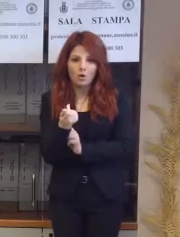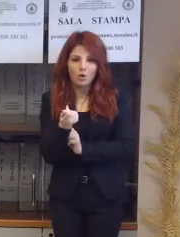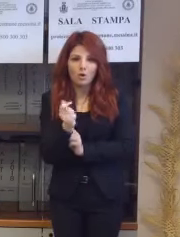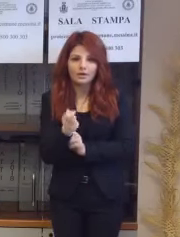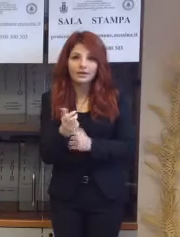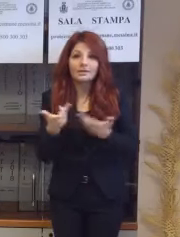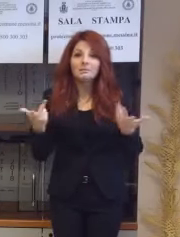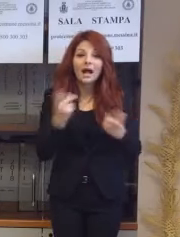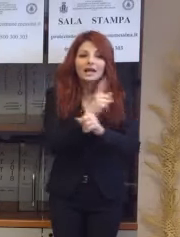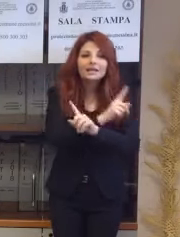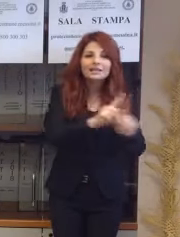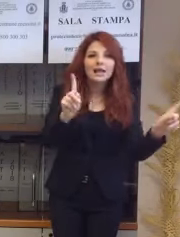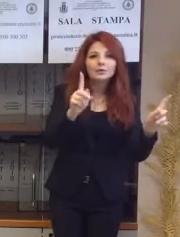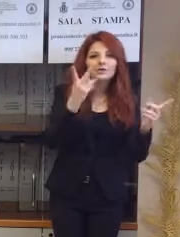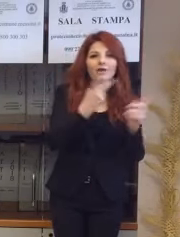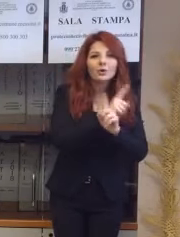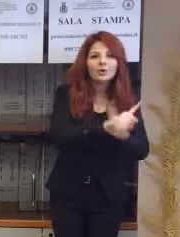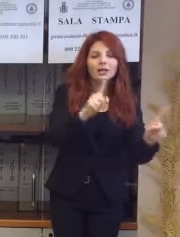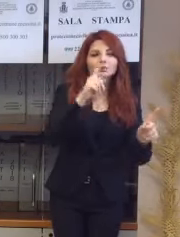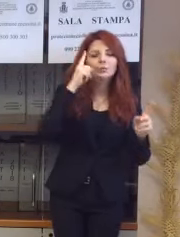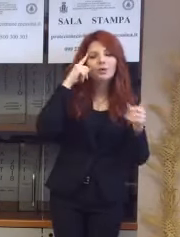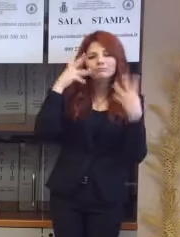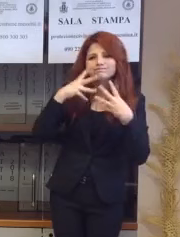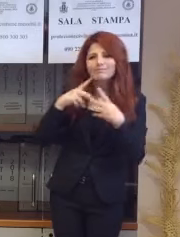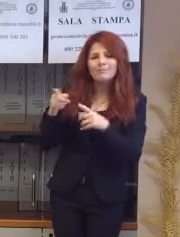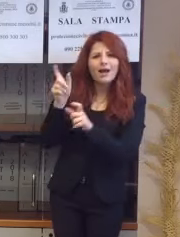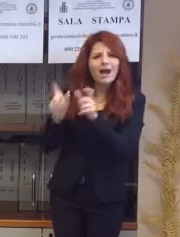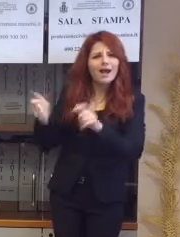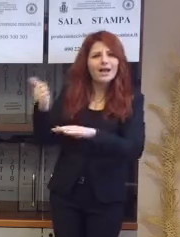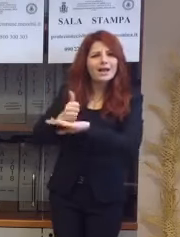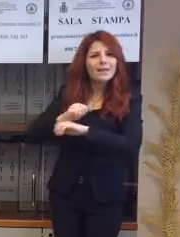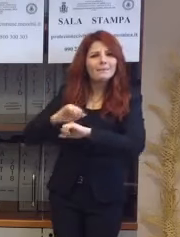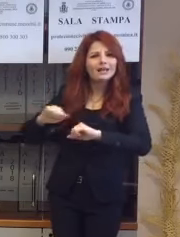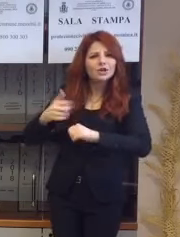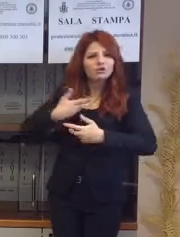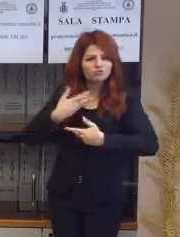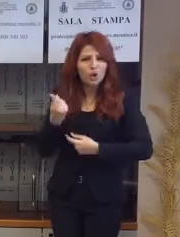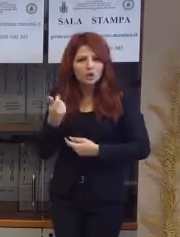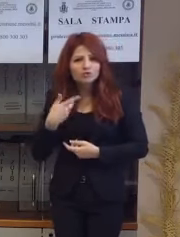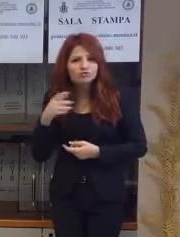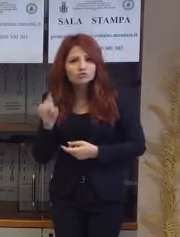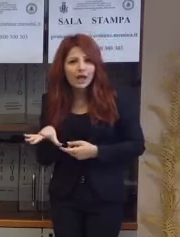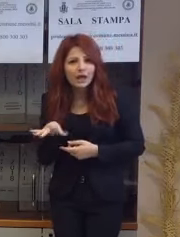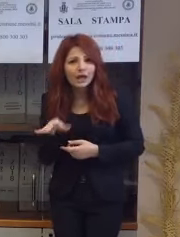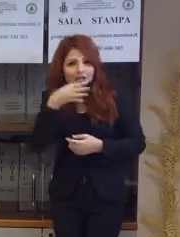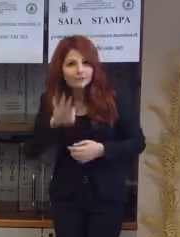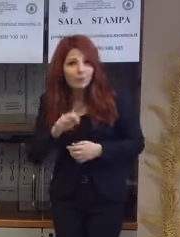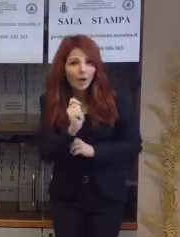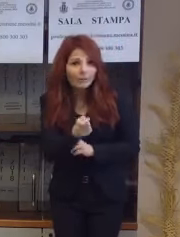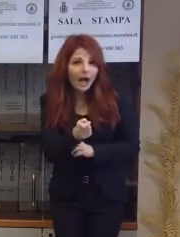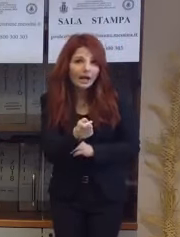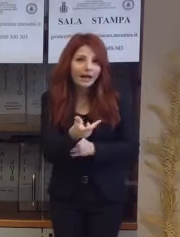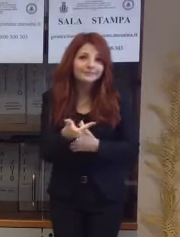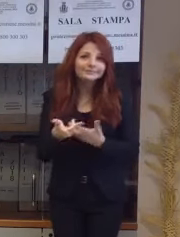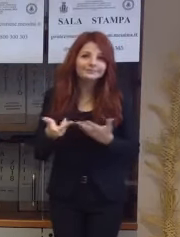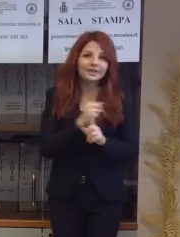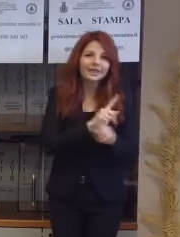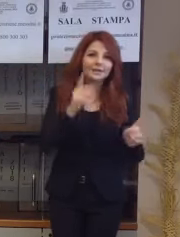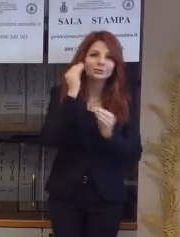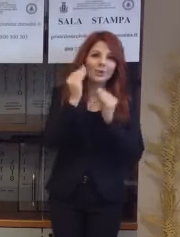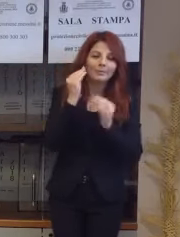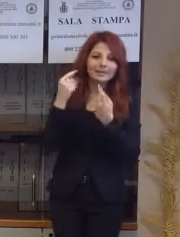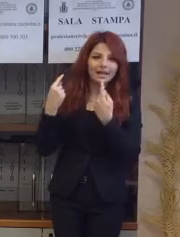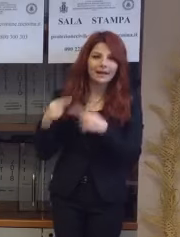pagare le imposte, per pagare le tasse, naturalmente, e qui sarebbe un altro tema da affrontare per chi sta sopra le nostre